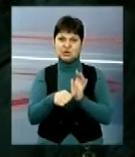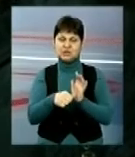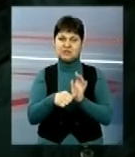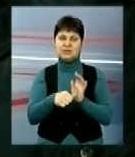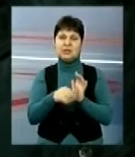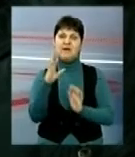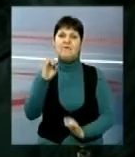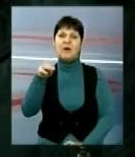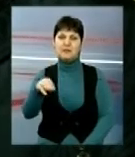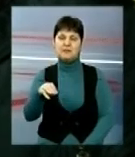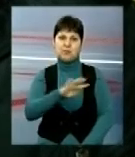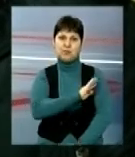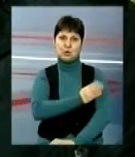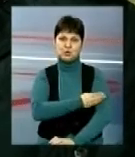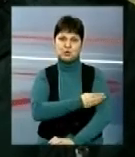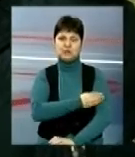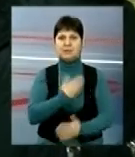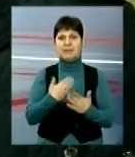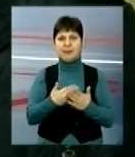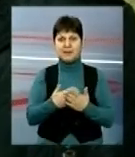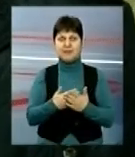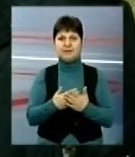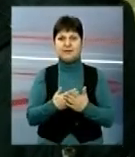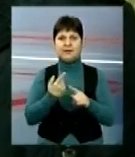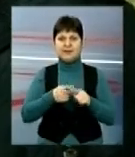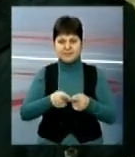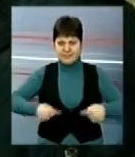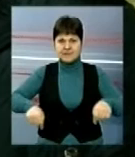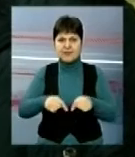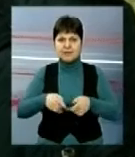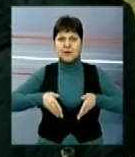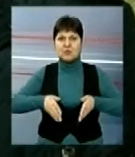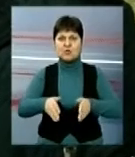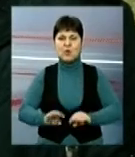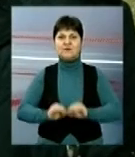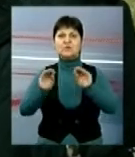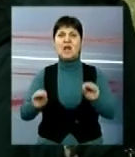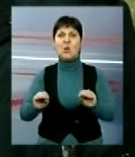139 Вт. Потужністю, наприклад, на цій ділянці дороги встановлено було